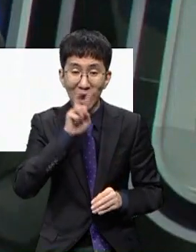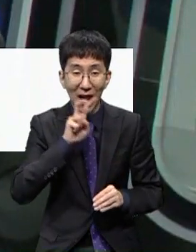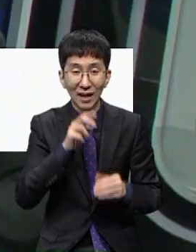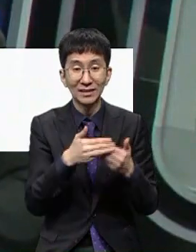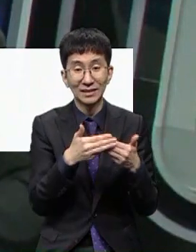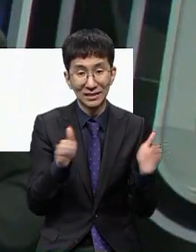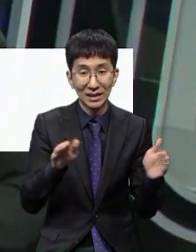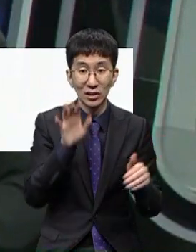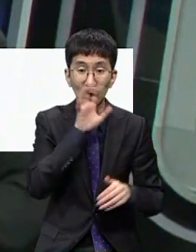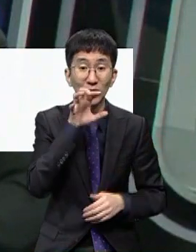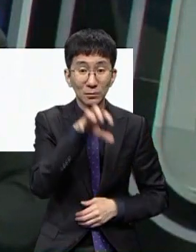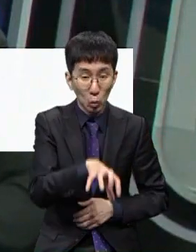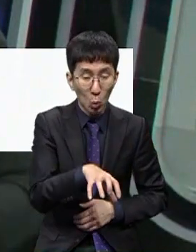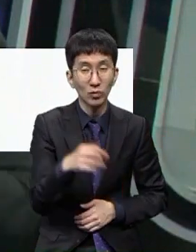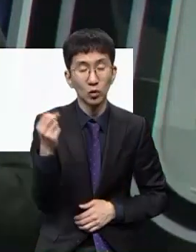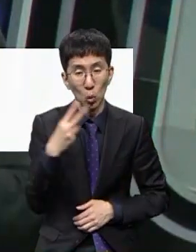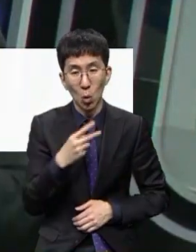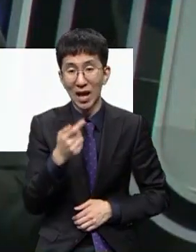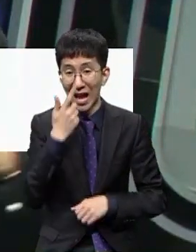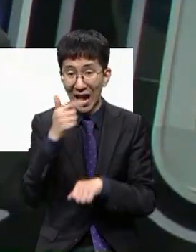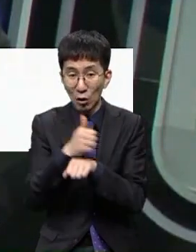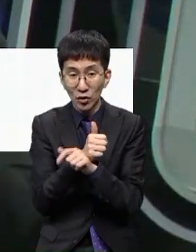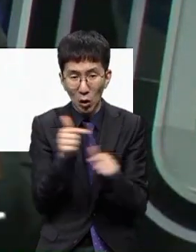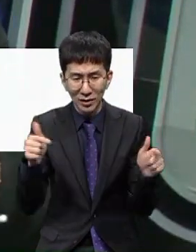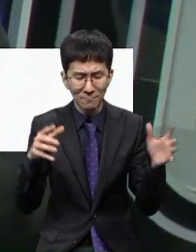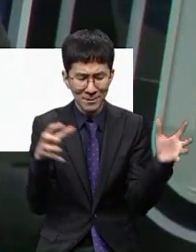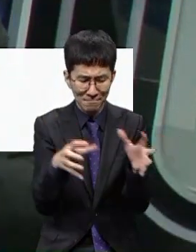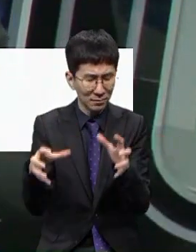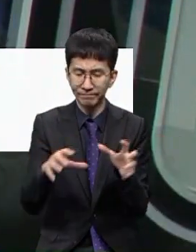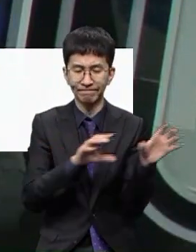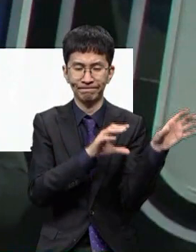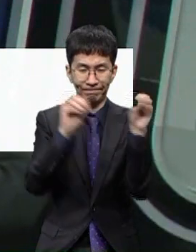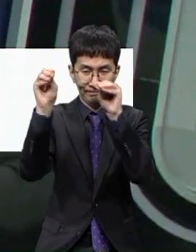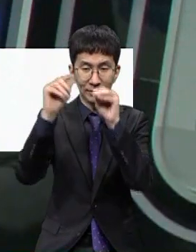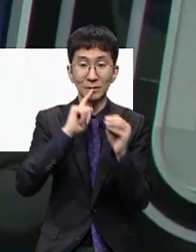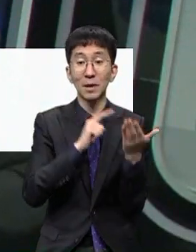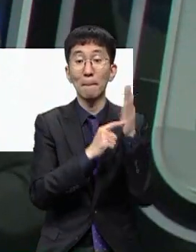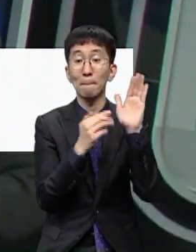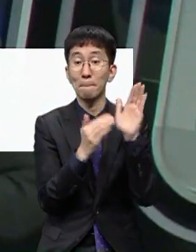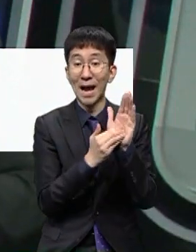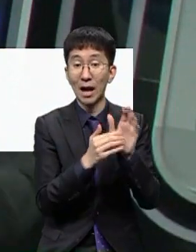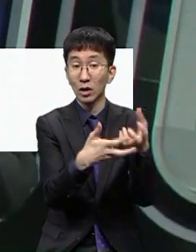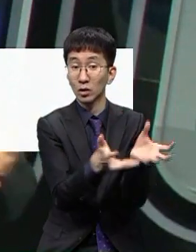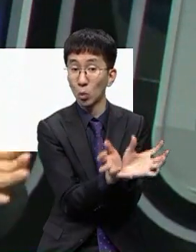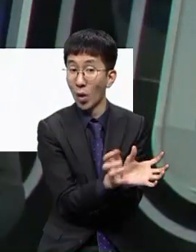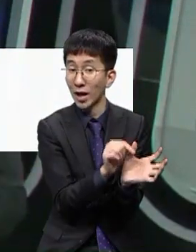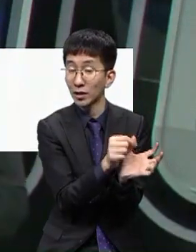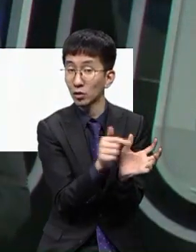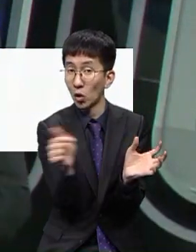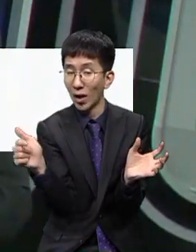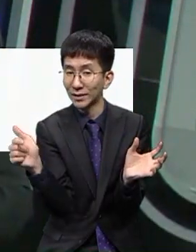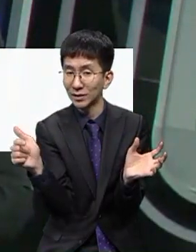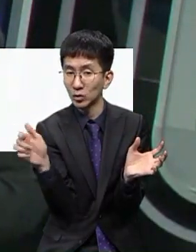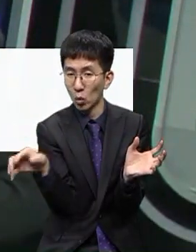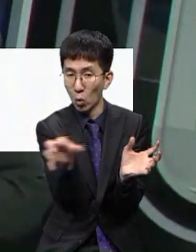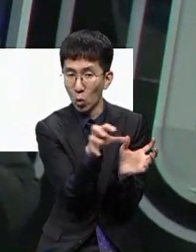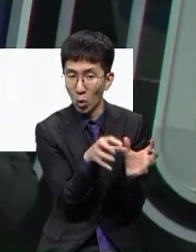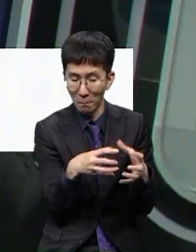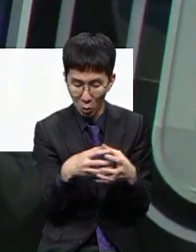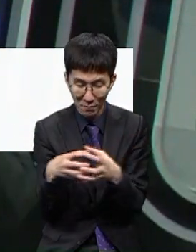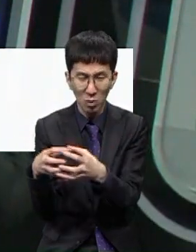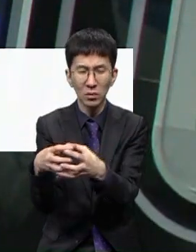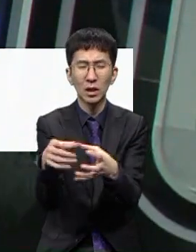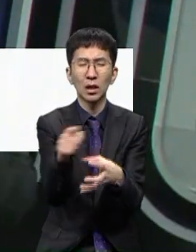연습이나 학원들에 대한 집합 제한을 하였습니다. 이렇게 동아리 형태의 또 조그마한